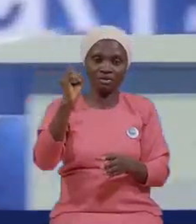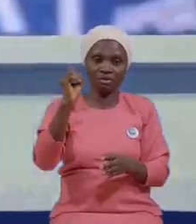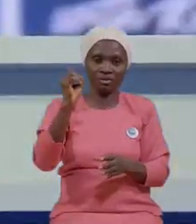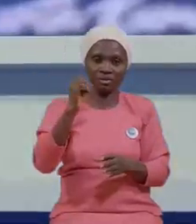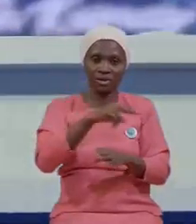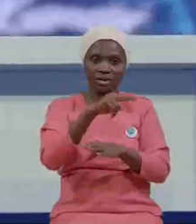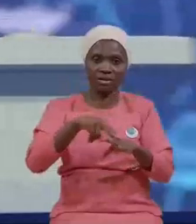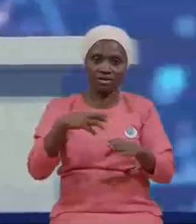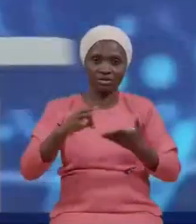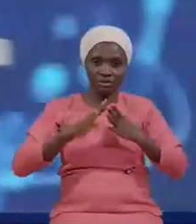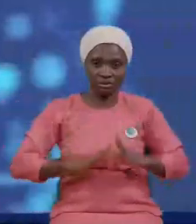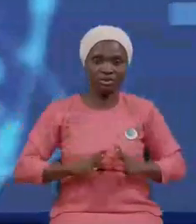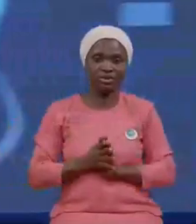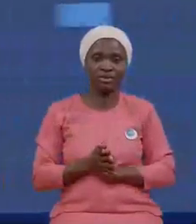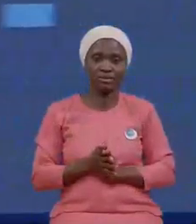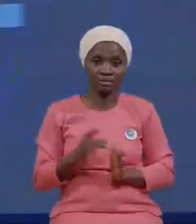Je viens te dire ce soir,